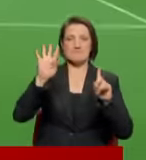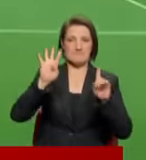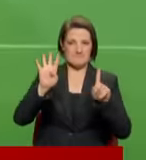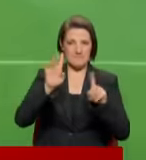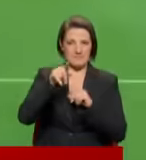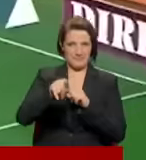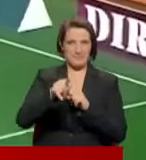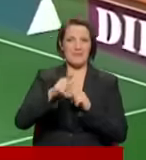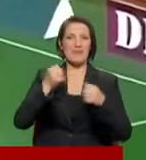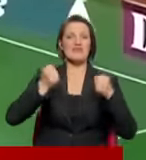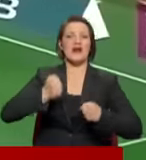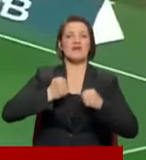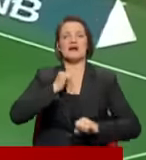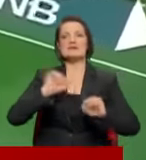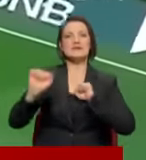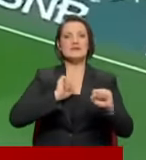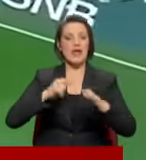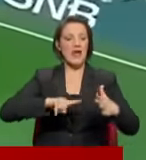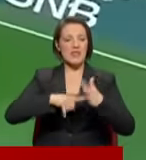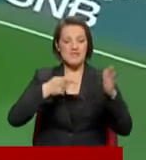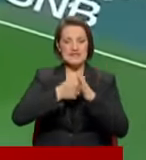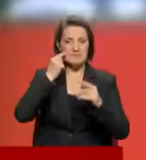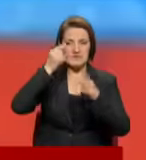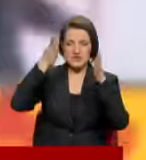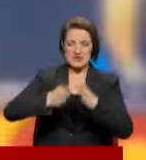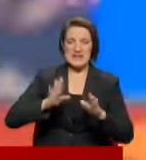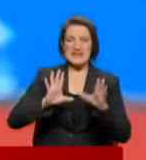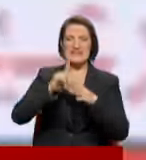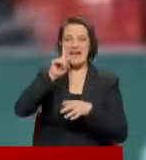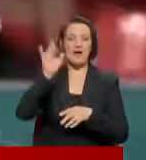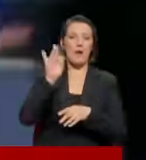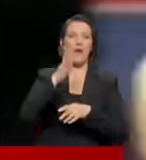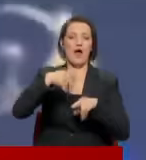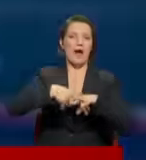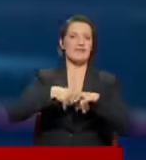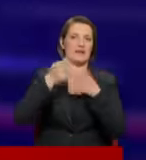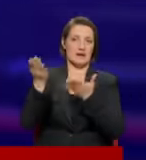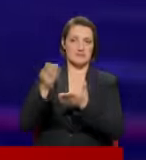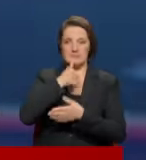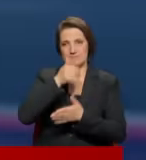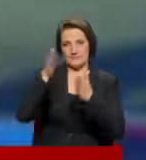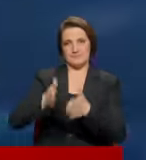İttihat taraftarları öfkeliydi. Hedefteki isimlerden biri takımın tek golünü atan Hamdallah'tı.